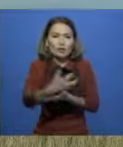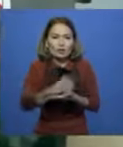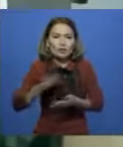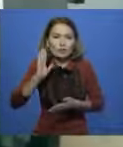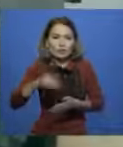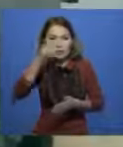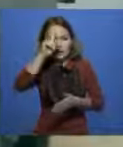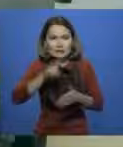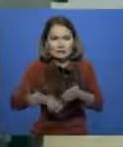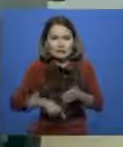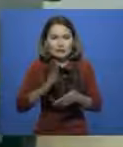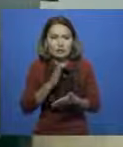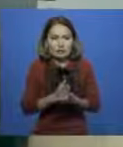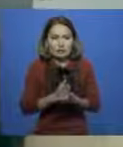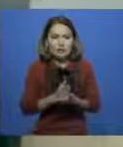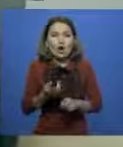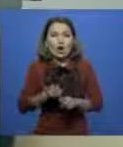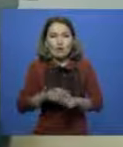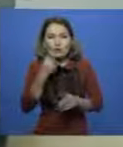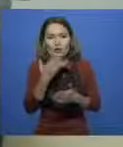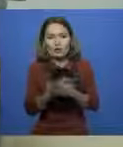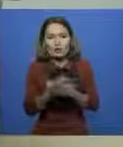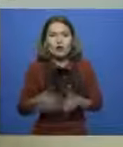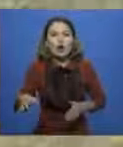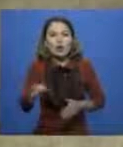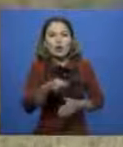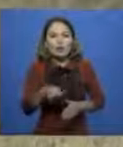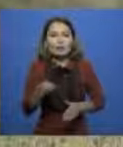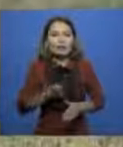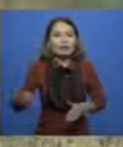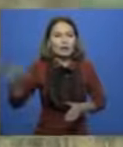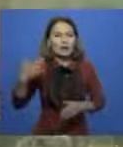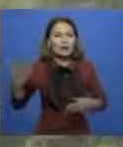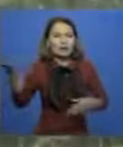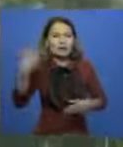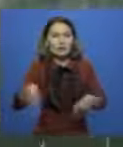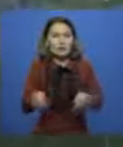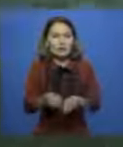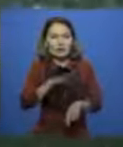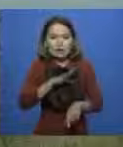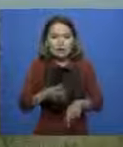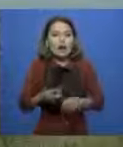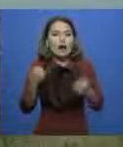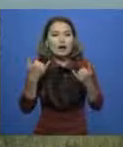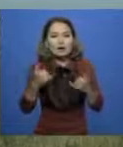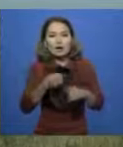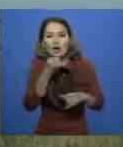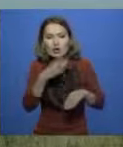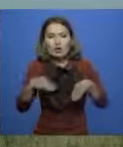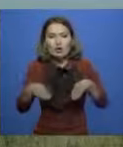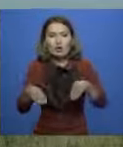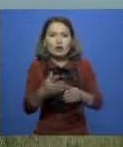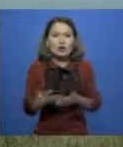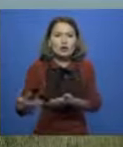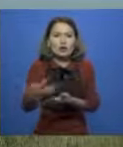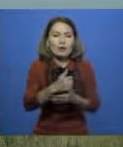түсім береді деген мәлімет бар. Мұндай көрсеткіш облыс тарихында болған емес. Негізінен топырақ құнарлы Сарыкөл, Ұзынкөл,